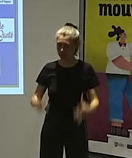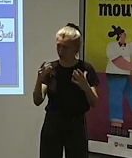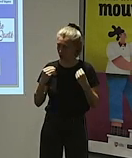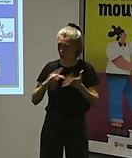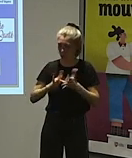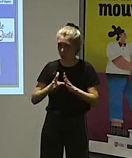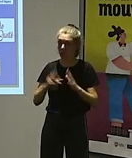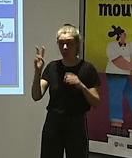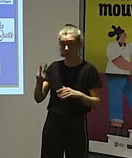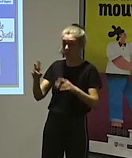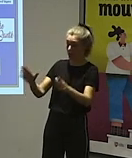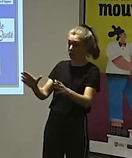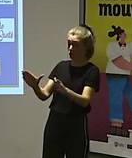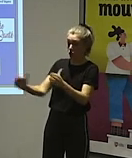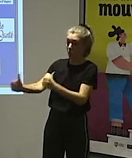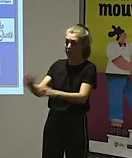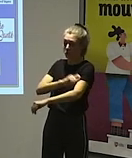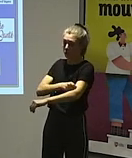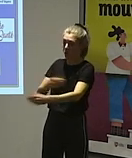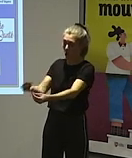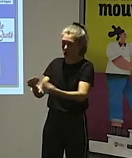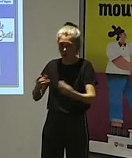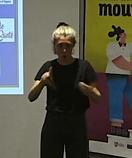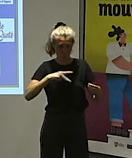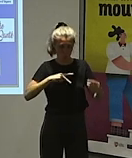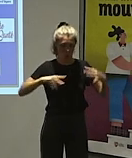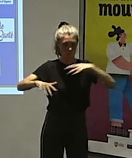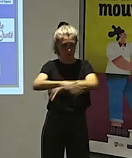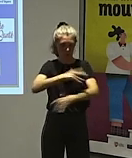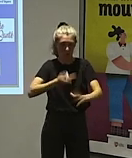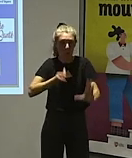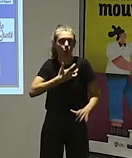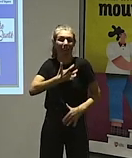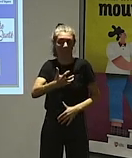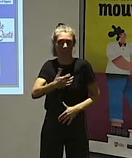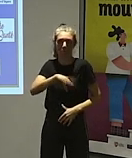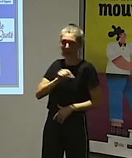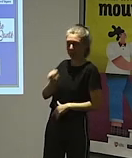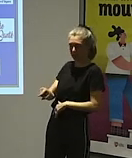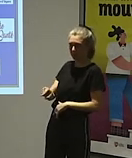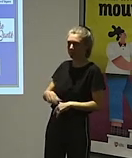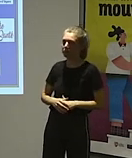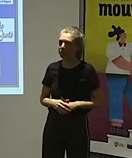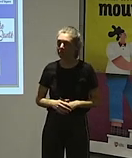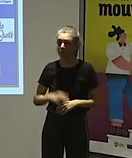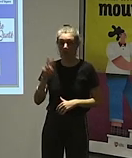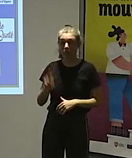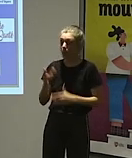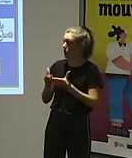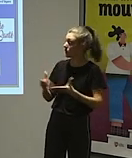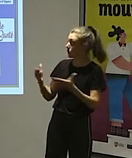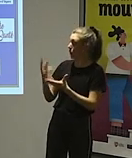d'enrichir l'environnement. On en reparlera tout à l'heure d'ailleurs avec les ateliers cordage et leurs témoignages. On est clairement dans ce qu'on appelle un environnement